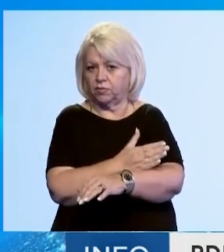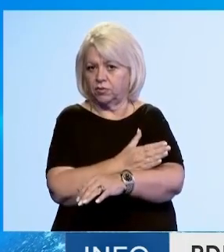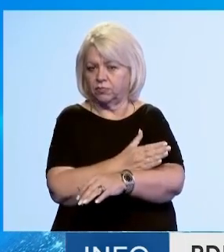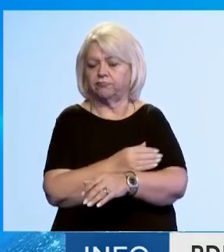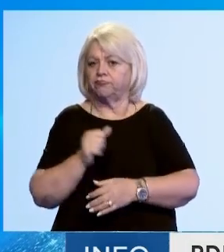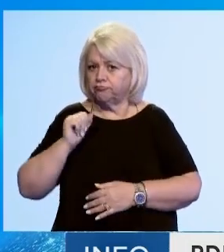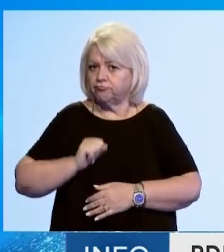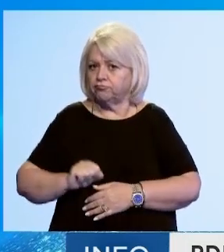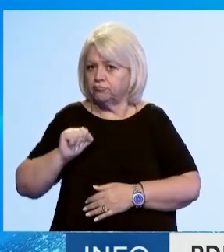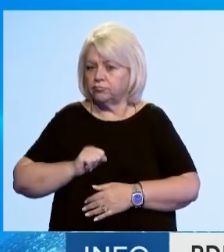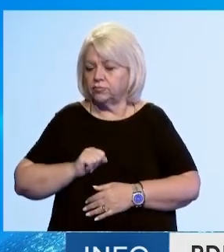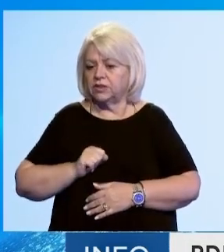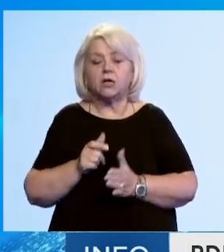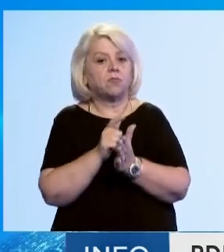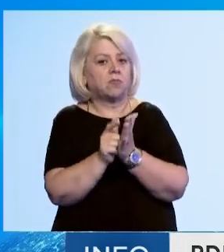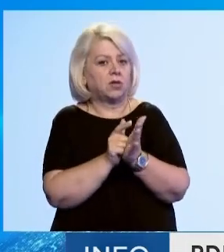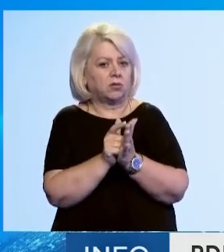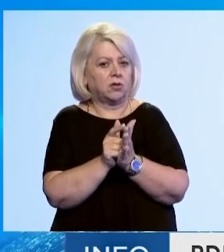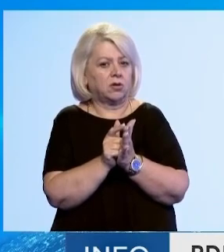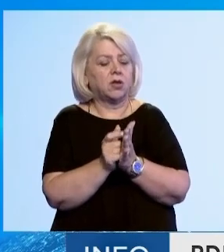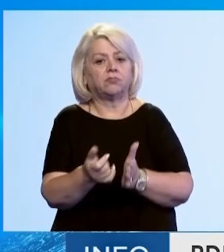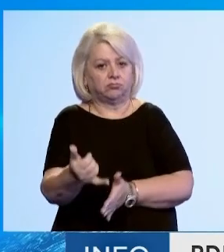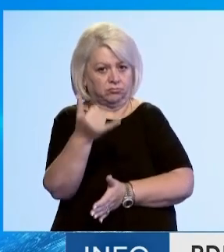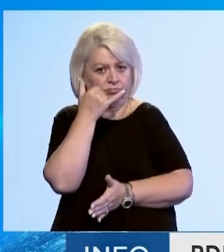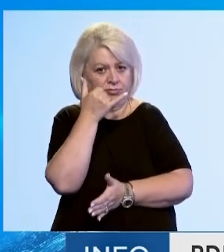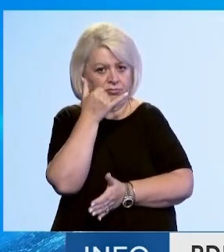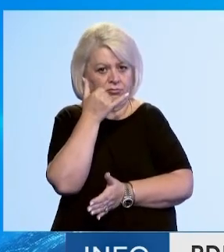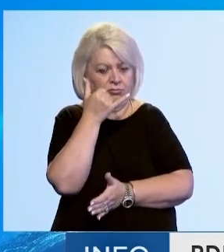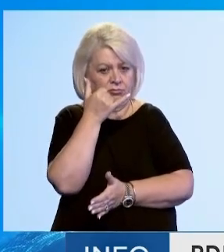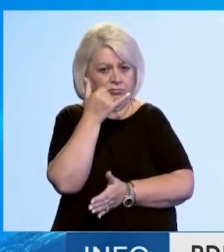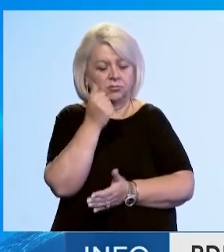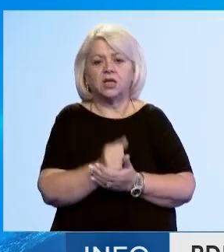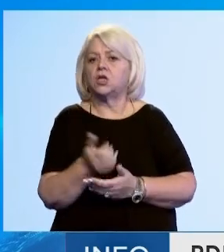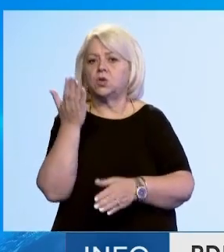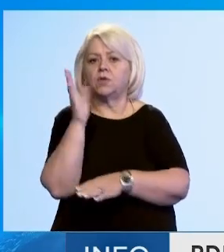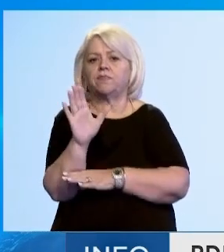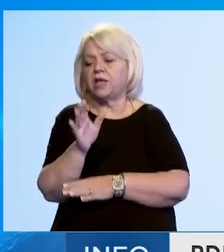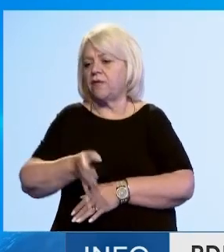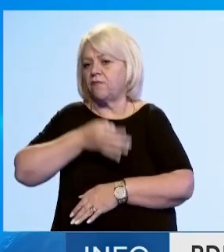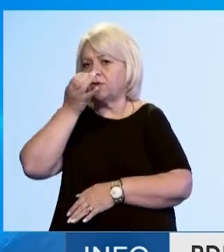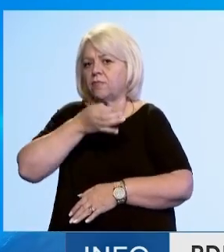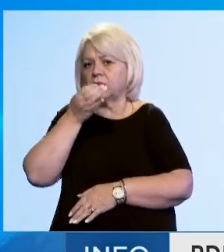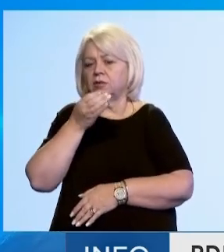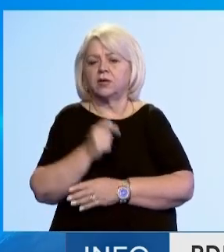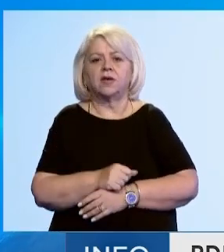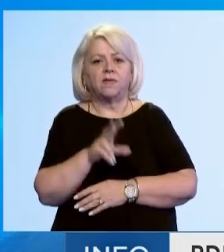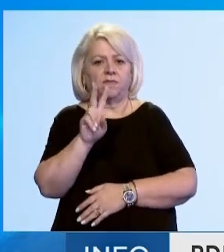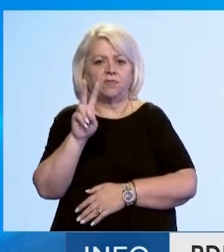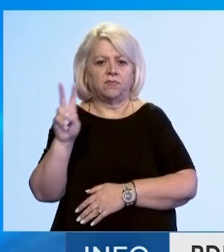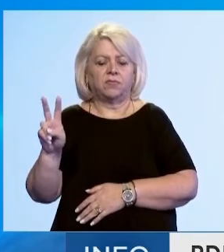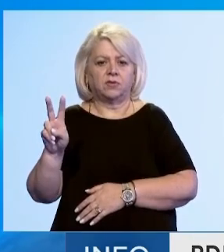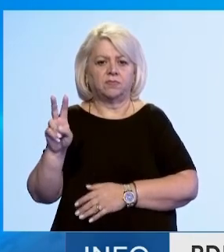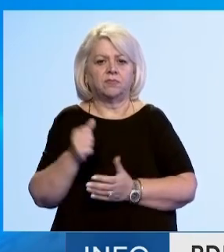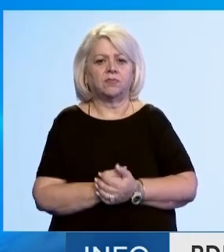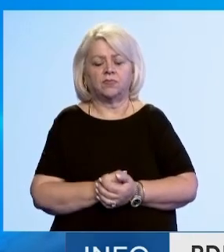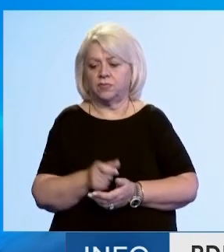të mundohemi që në këto momente të kemi në lidhje të drejt për drejt edhe zyrtarin për informim televizjes vetëvendosje,